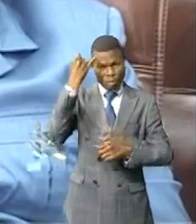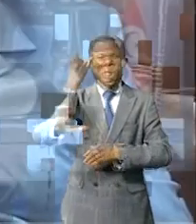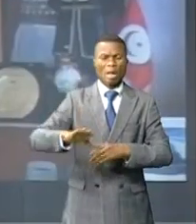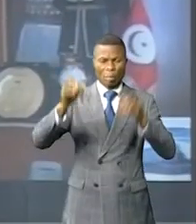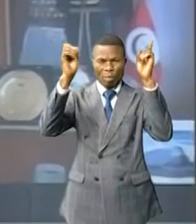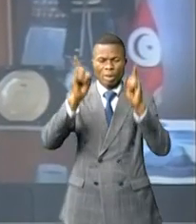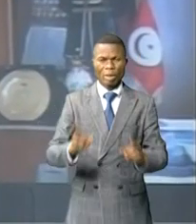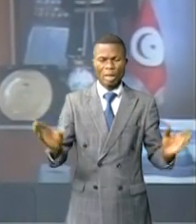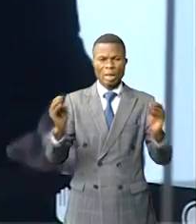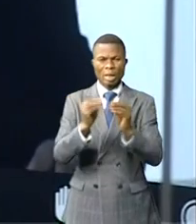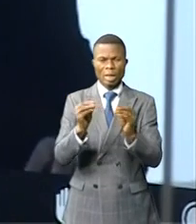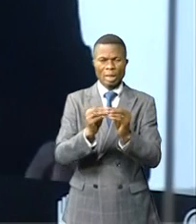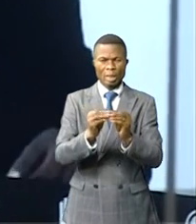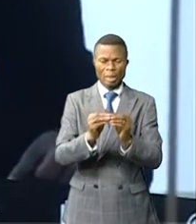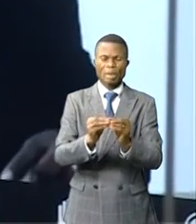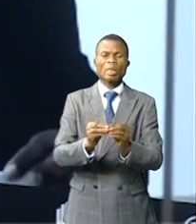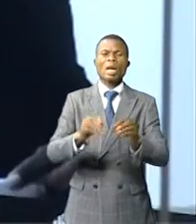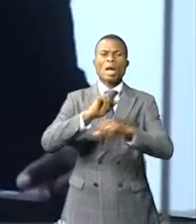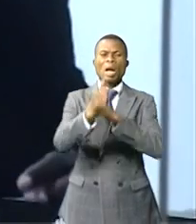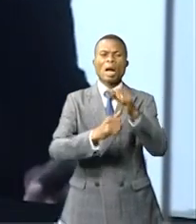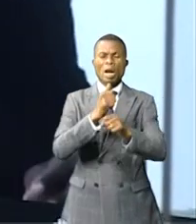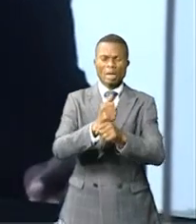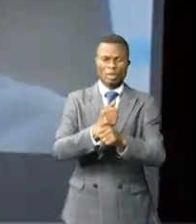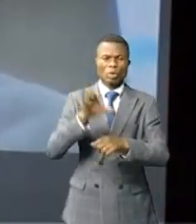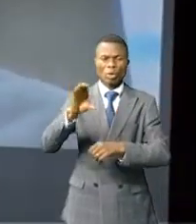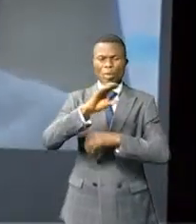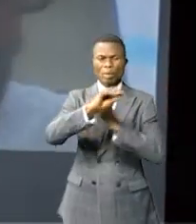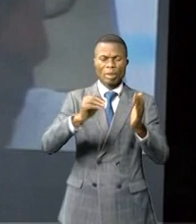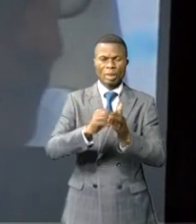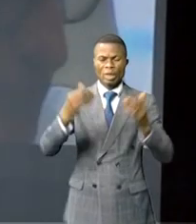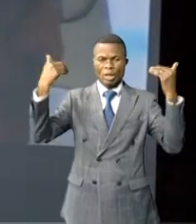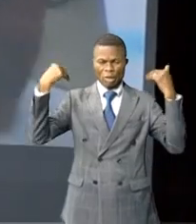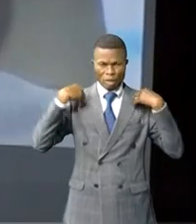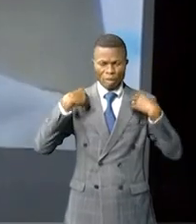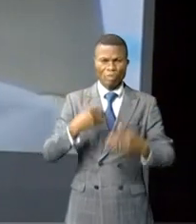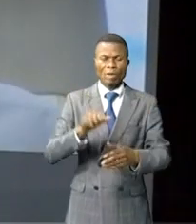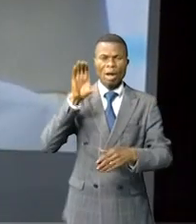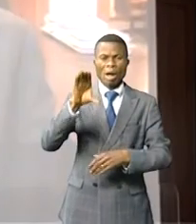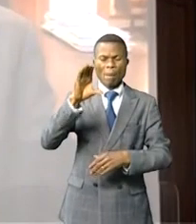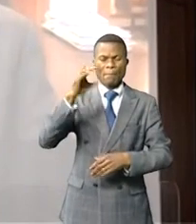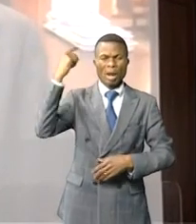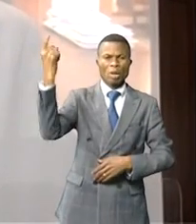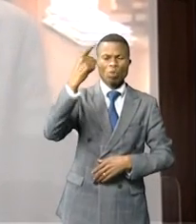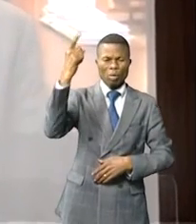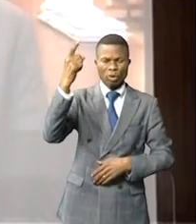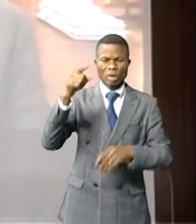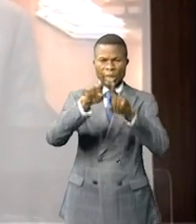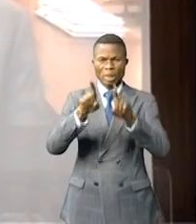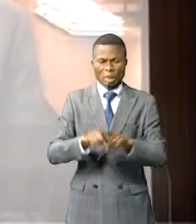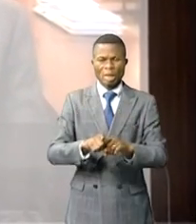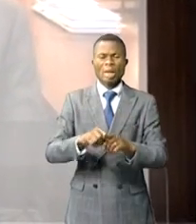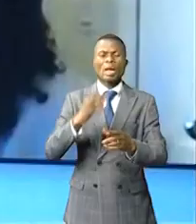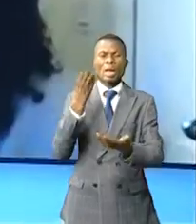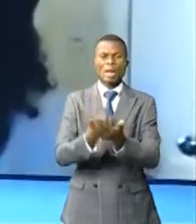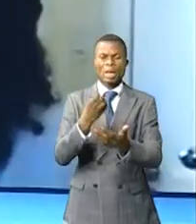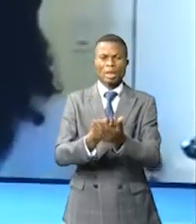réunis en association des banques centrales africaines, les délégués du FMI et de la BAD, ainsi que les organisations économiques